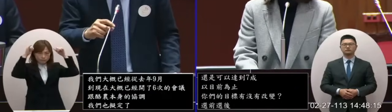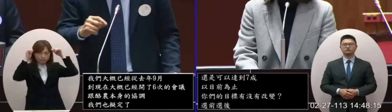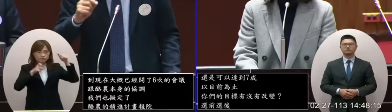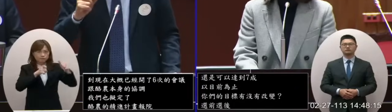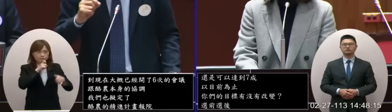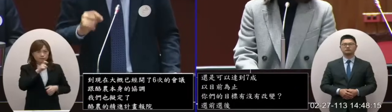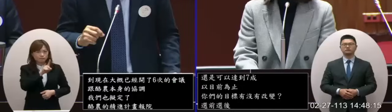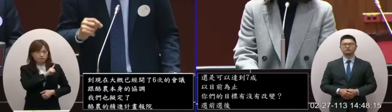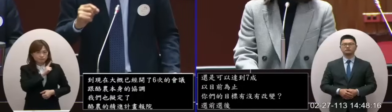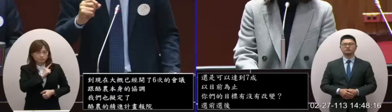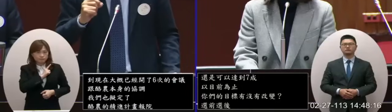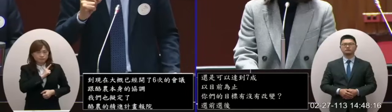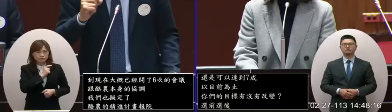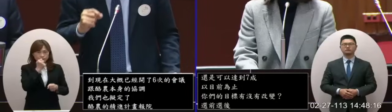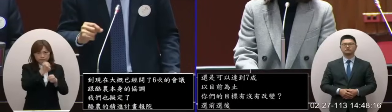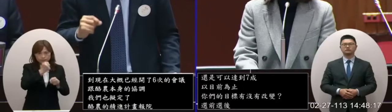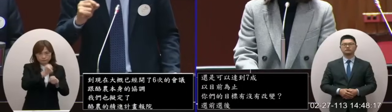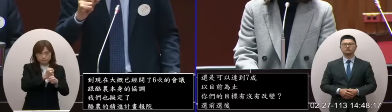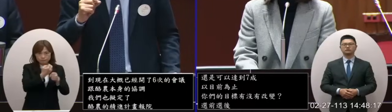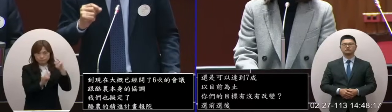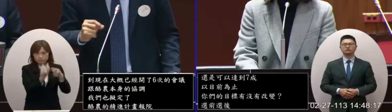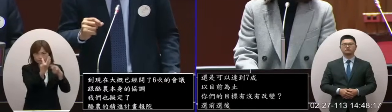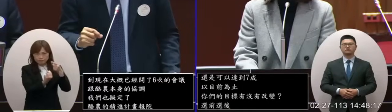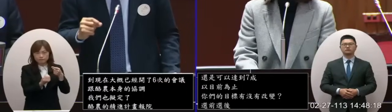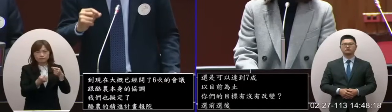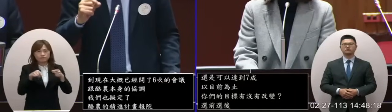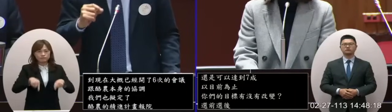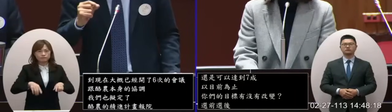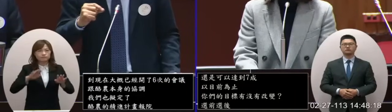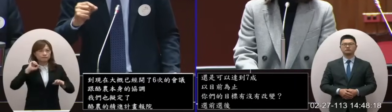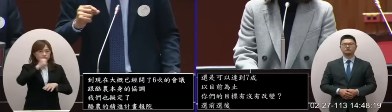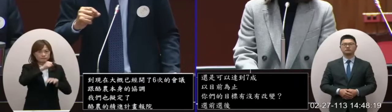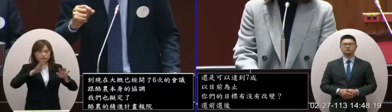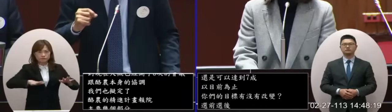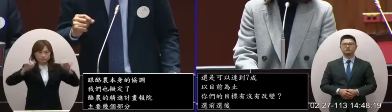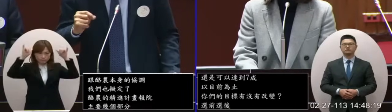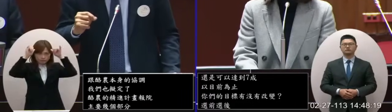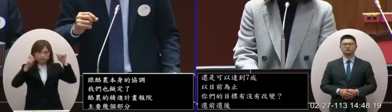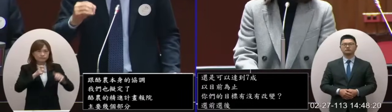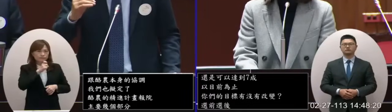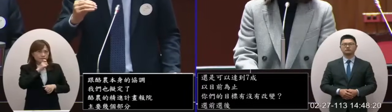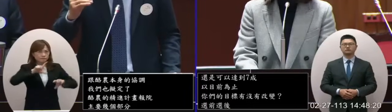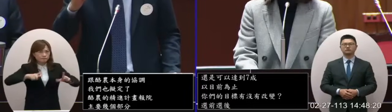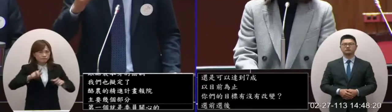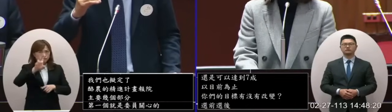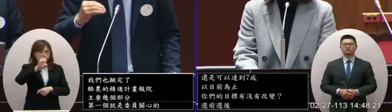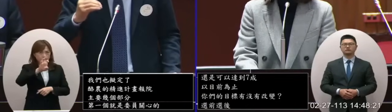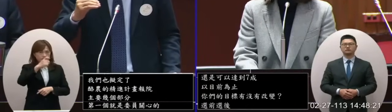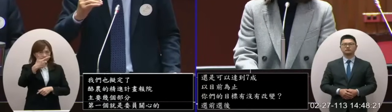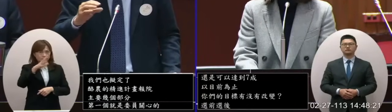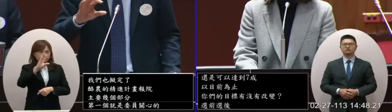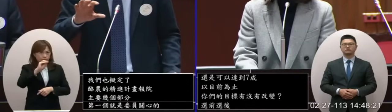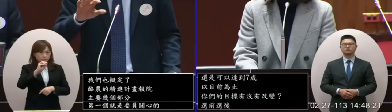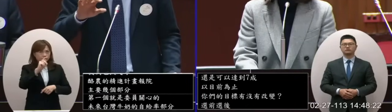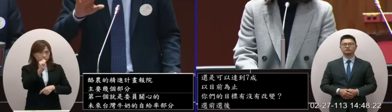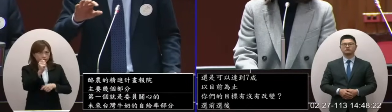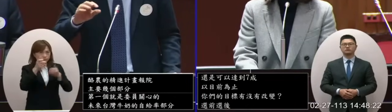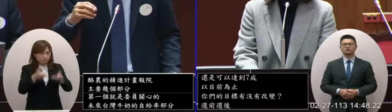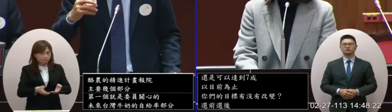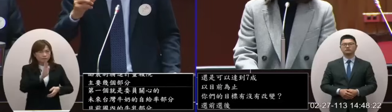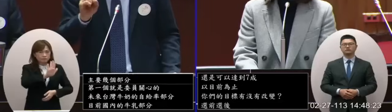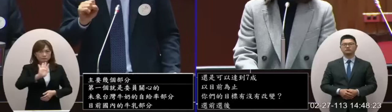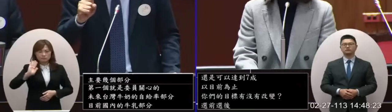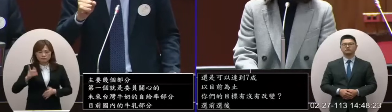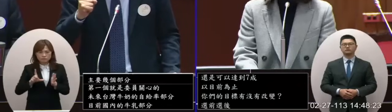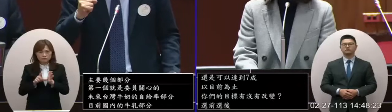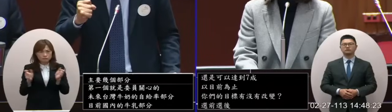的部分。那现在目前国内的牛乳的部分大概是46万吨，但是在短期之内，因为我们现在